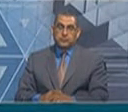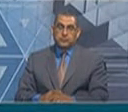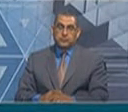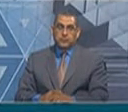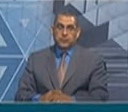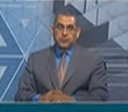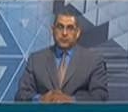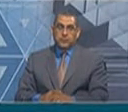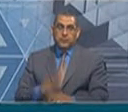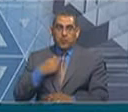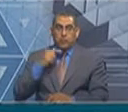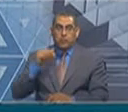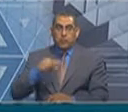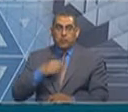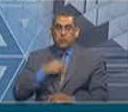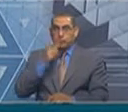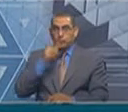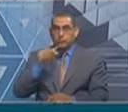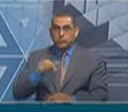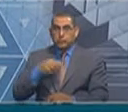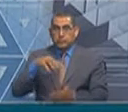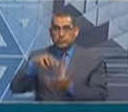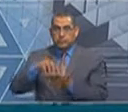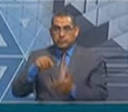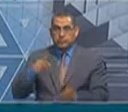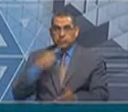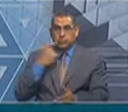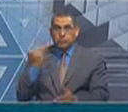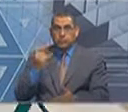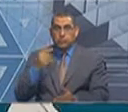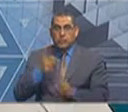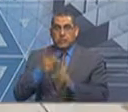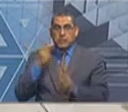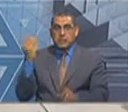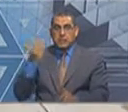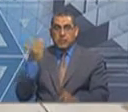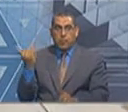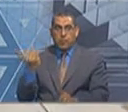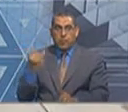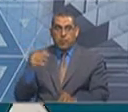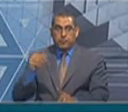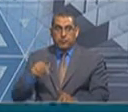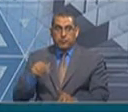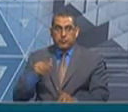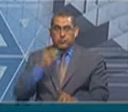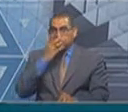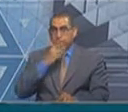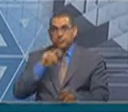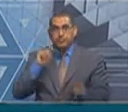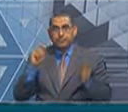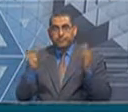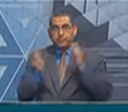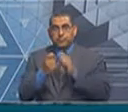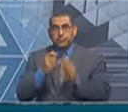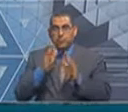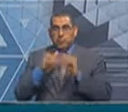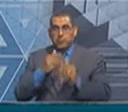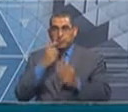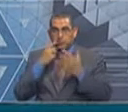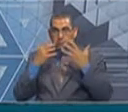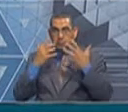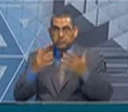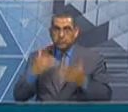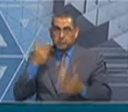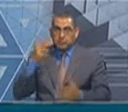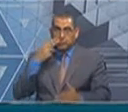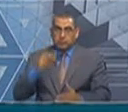بالفعل، يعني نحن نتحدث في هذا المكان عن مزار سياحي هام سوف يغير وجه تلك المنطقة. يعني نحن نعرف